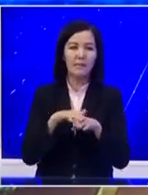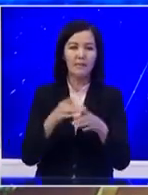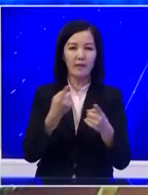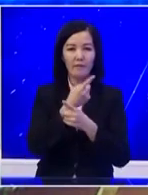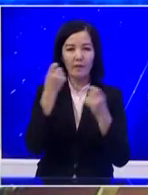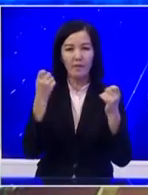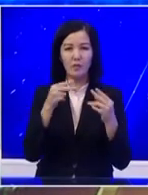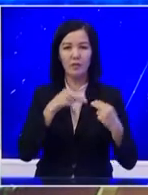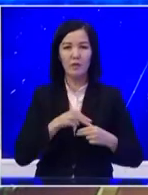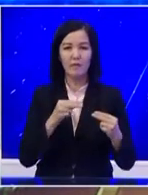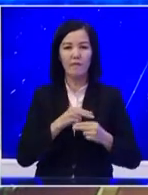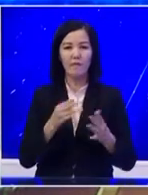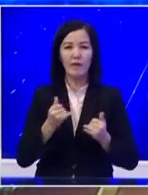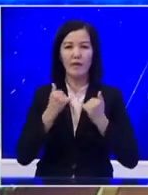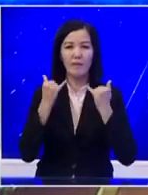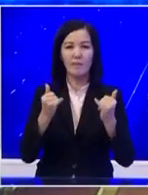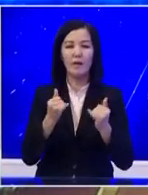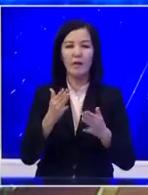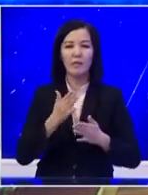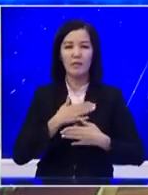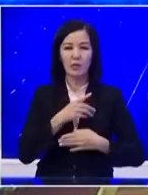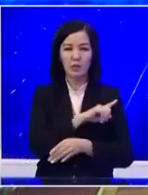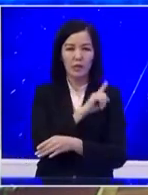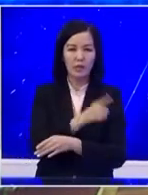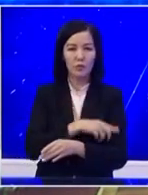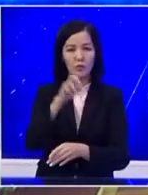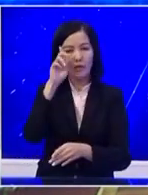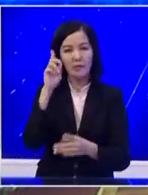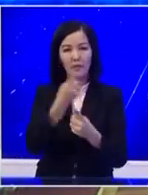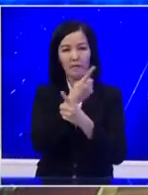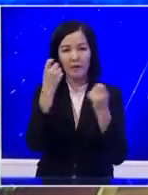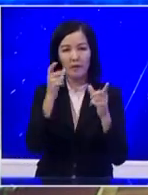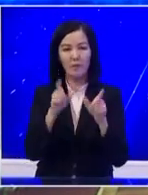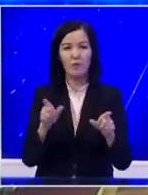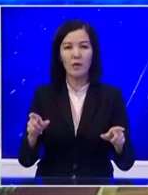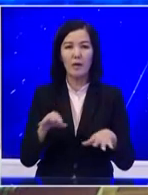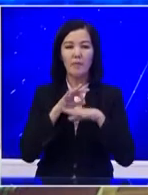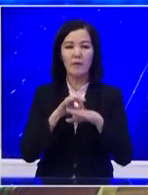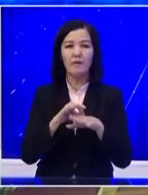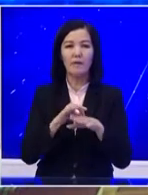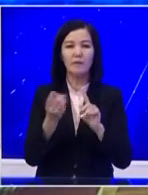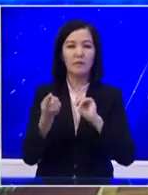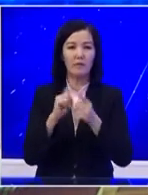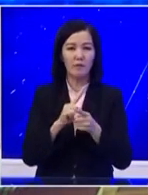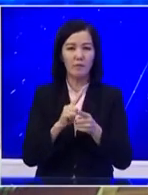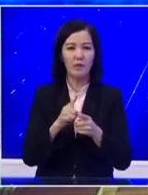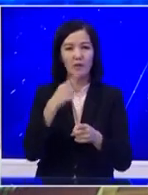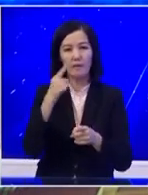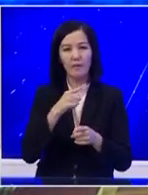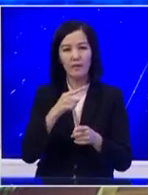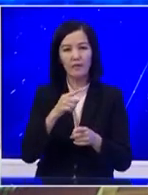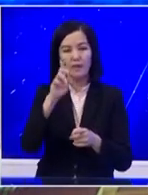массовой информации работают во имя укрепления нашей государственности, информируя людей о проводимых в стране реформах, отметил